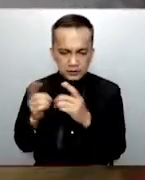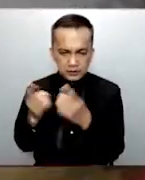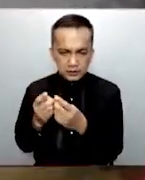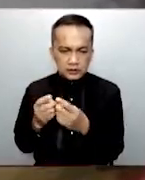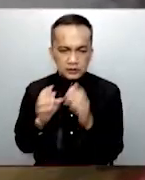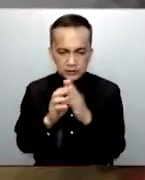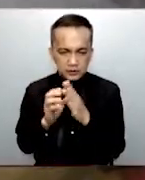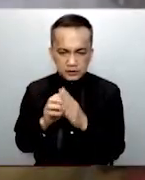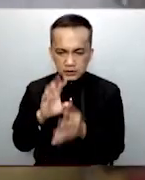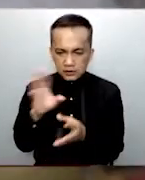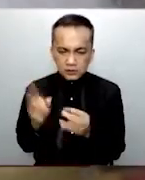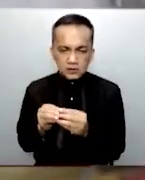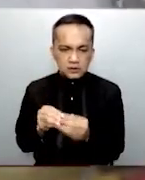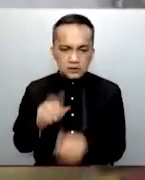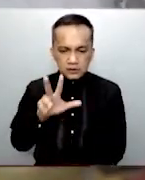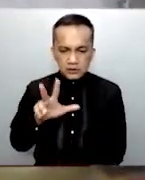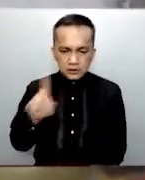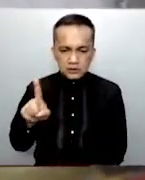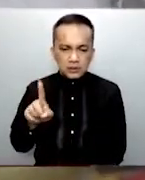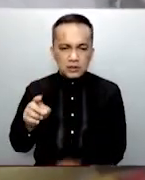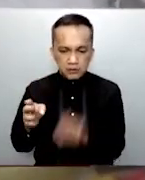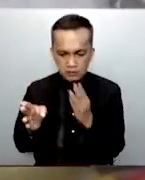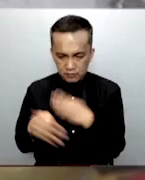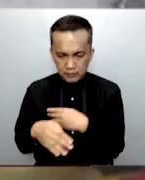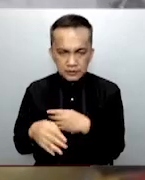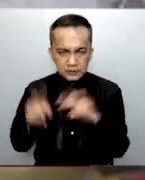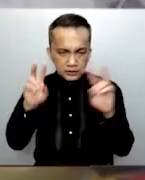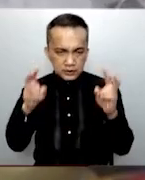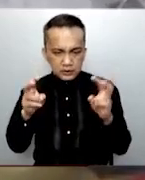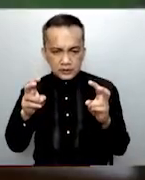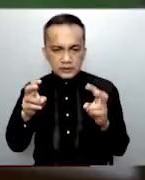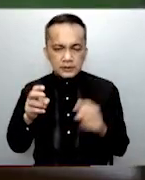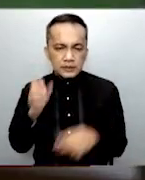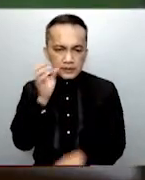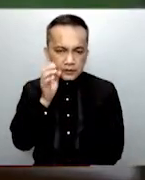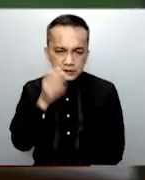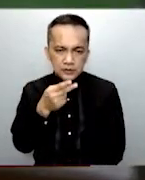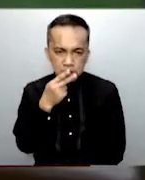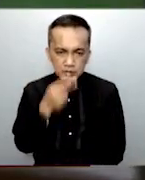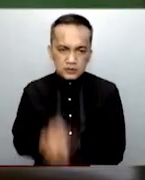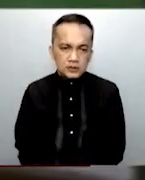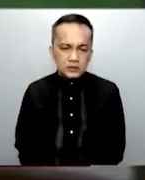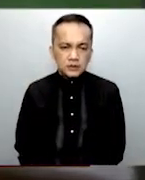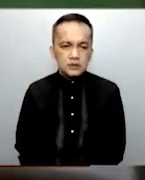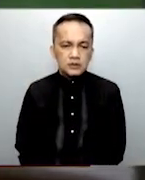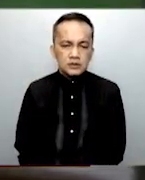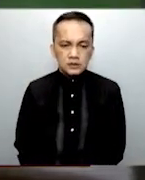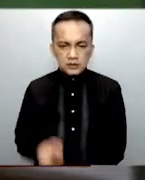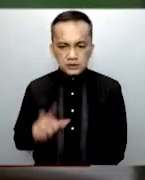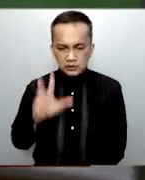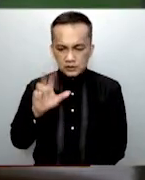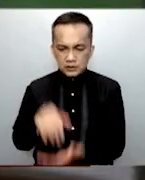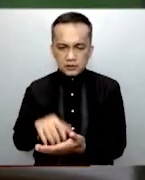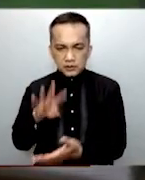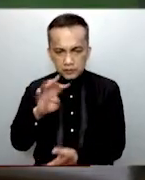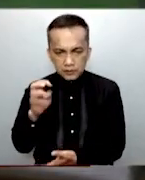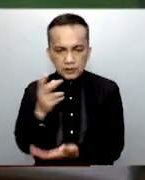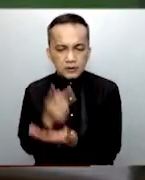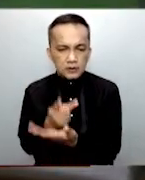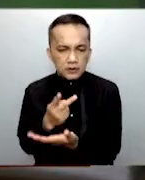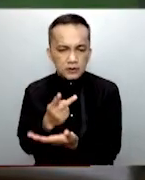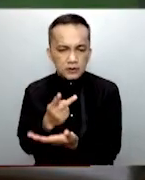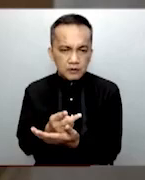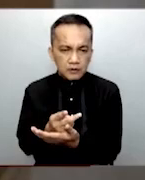sa 31 kahon ng tinatawag na candy cigarette. Nagkakahalaga ng 3,400 pesos ang mga